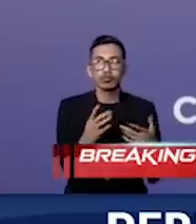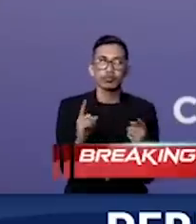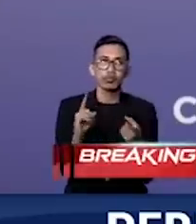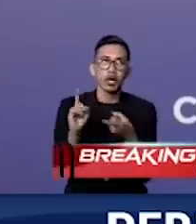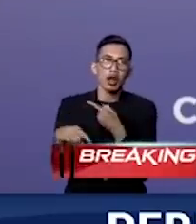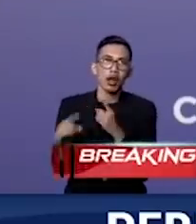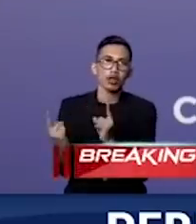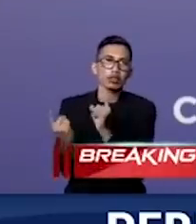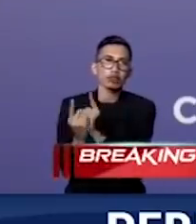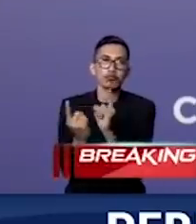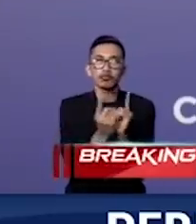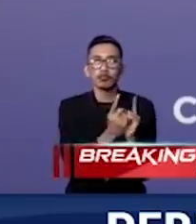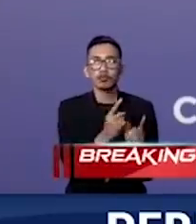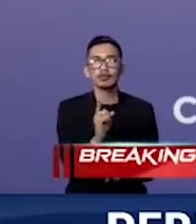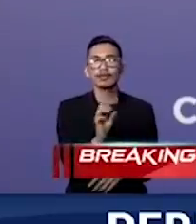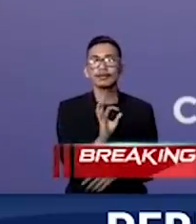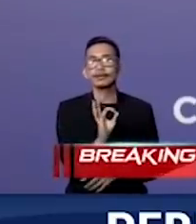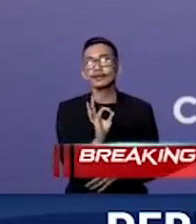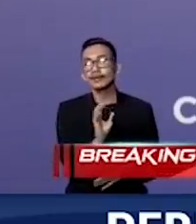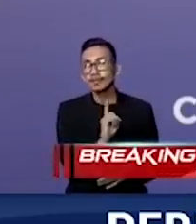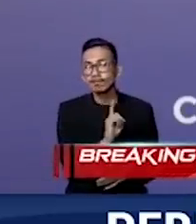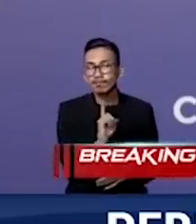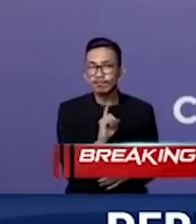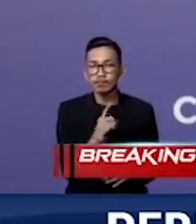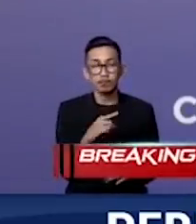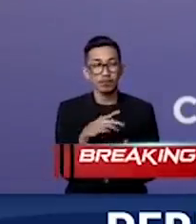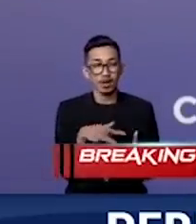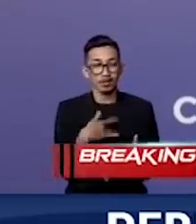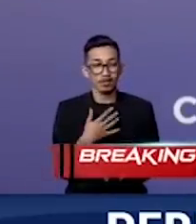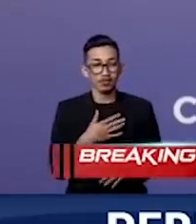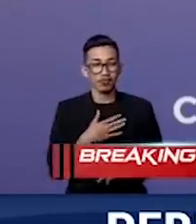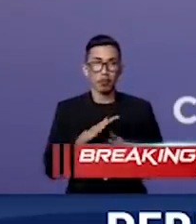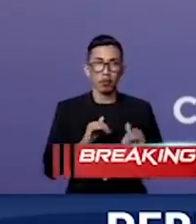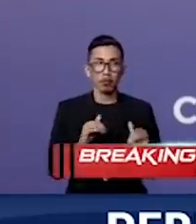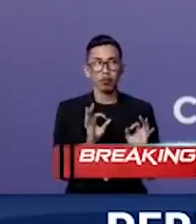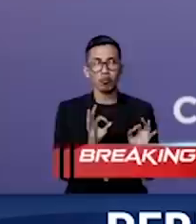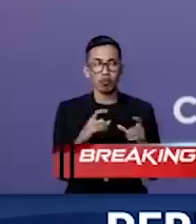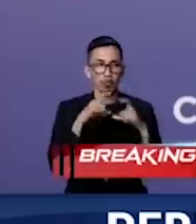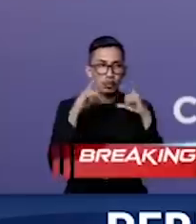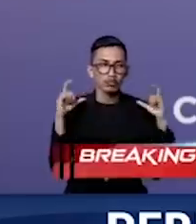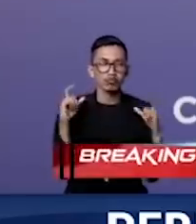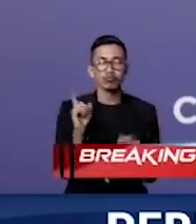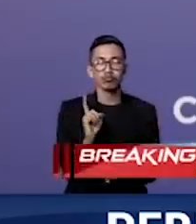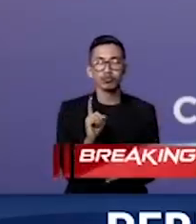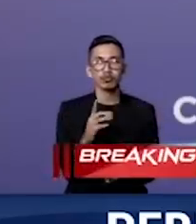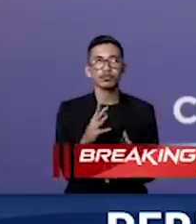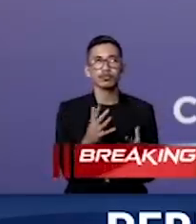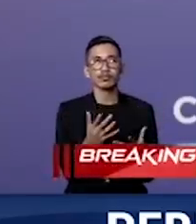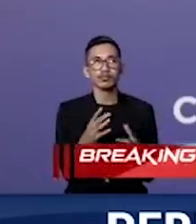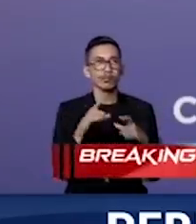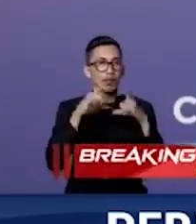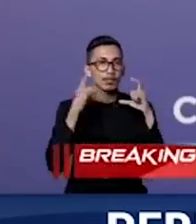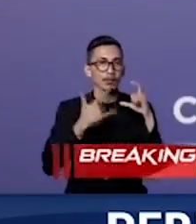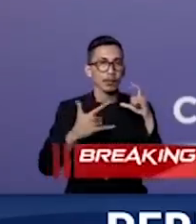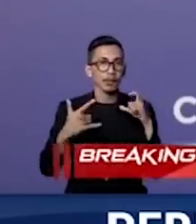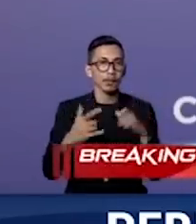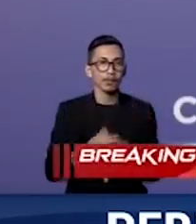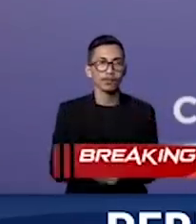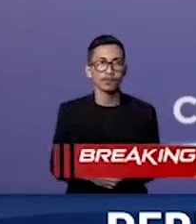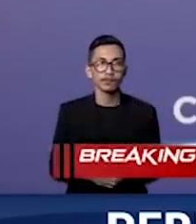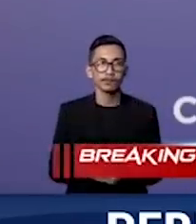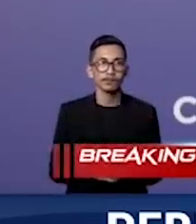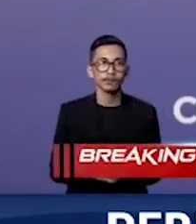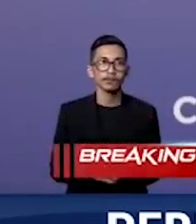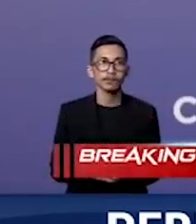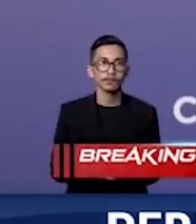merupakan kolega kita kerja maka kita merasa aman tetap gunakan masker sepanjang kita bekerja dan Sepanjang